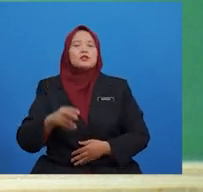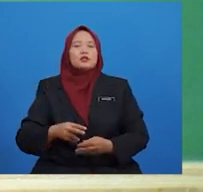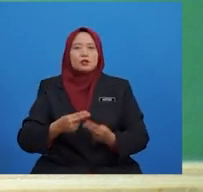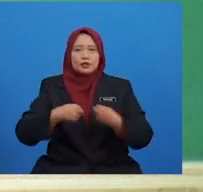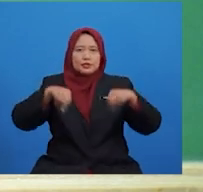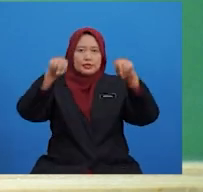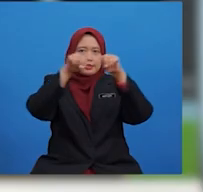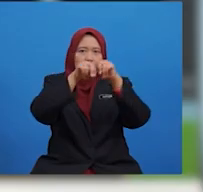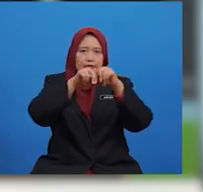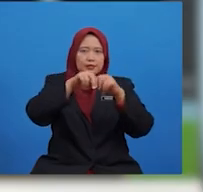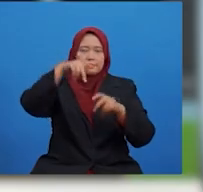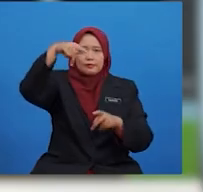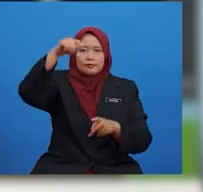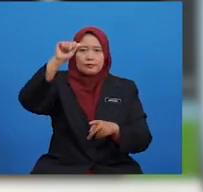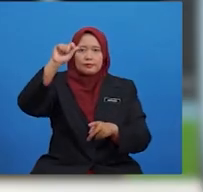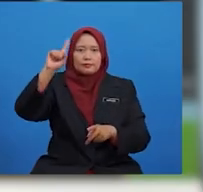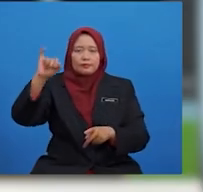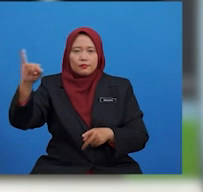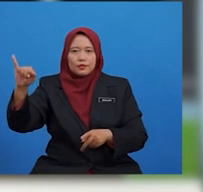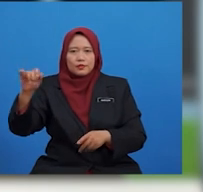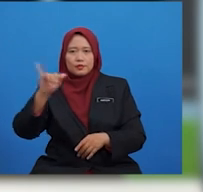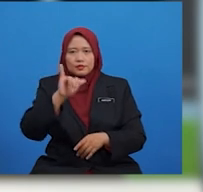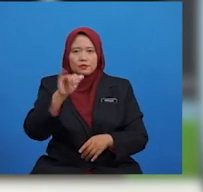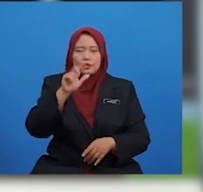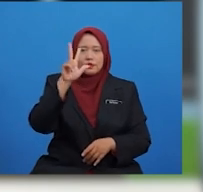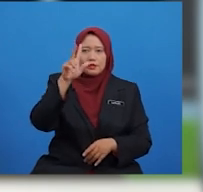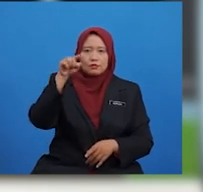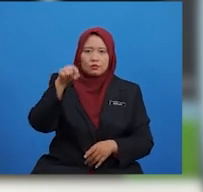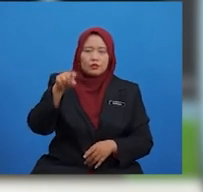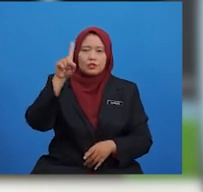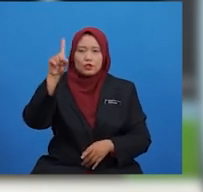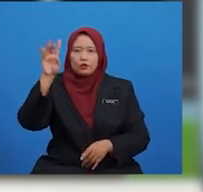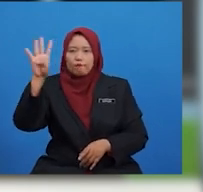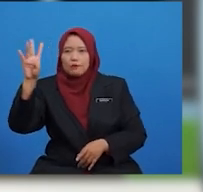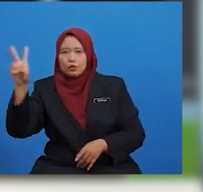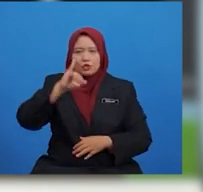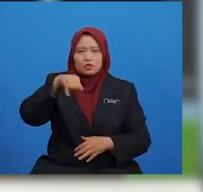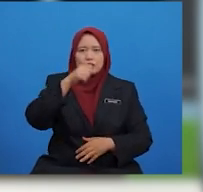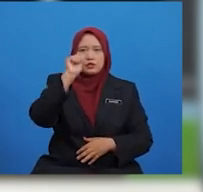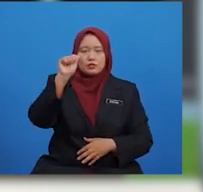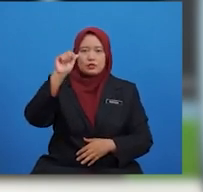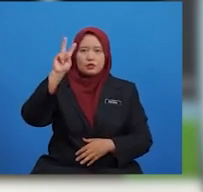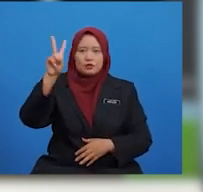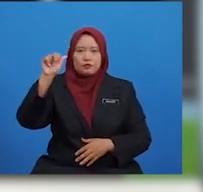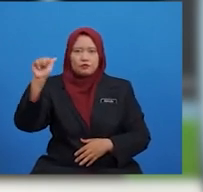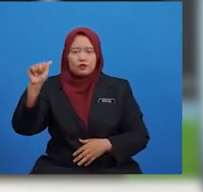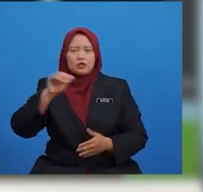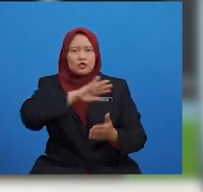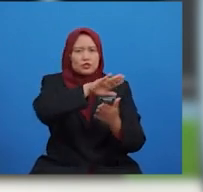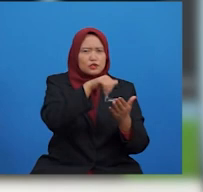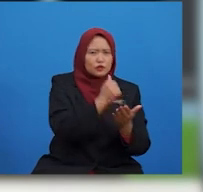3.142. Dalam pengaturcaraan Java, nilai-nilai ini adalah tetap ini dikenali